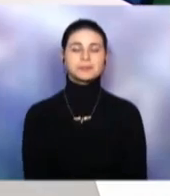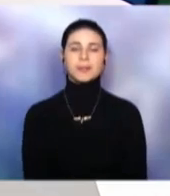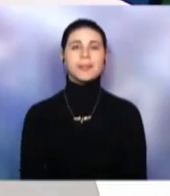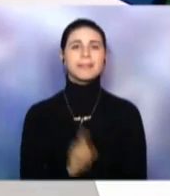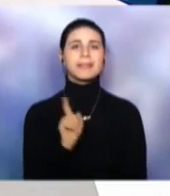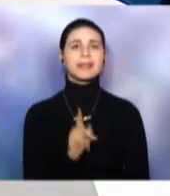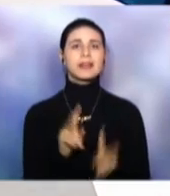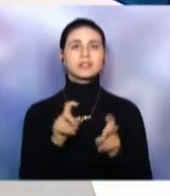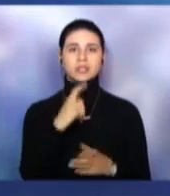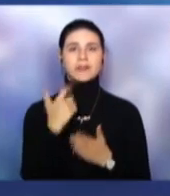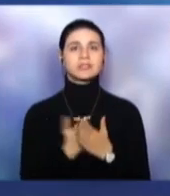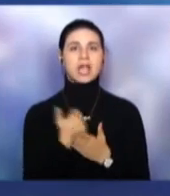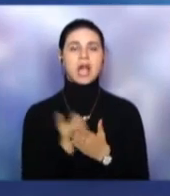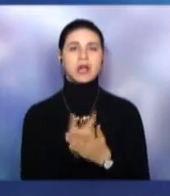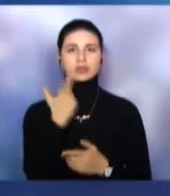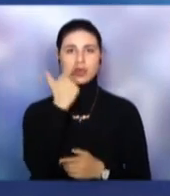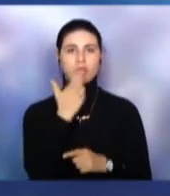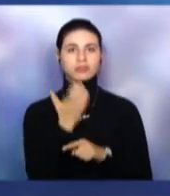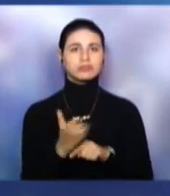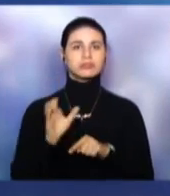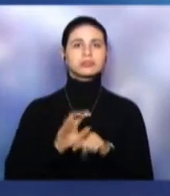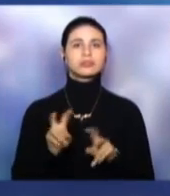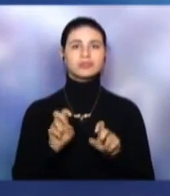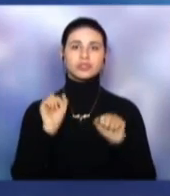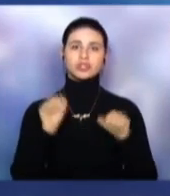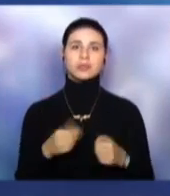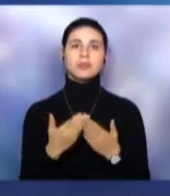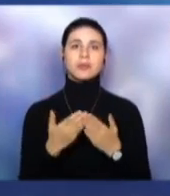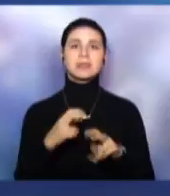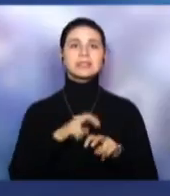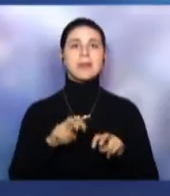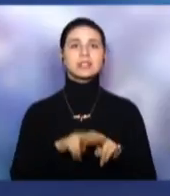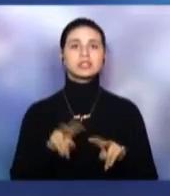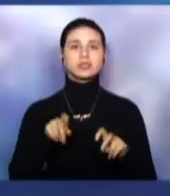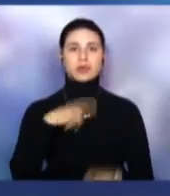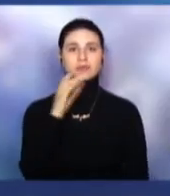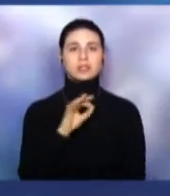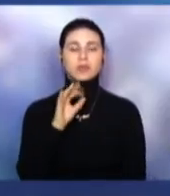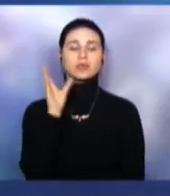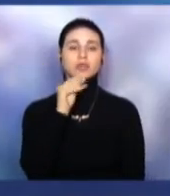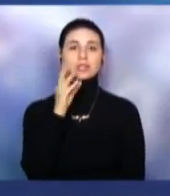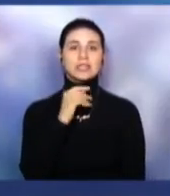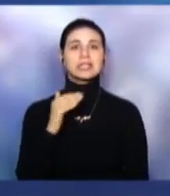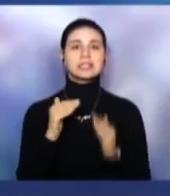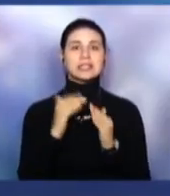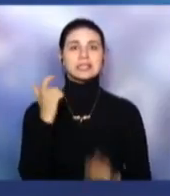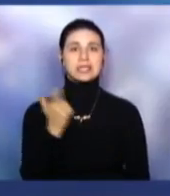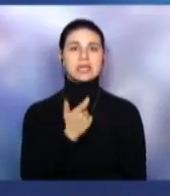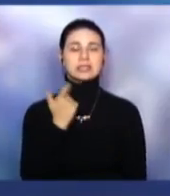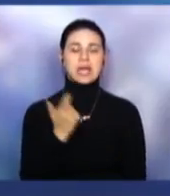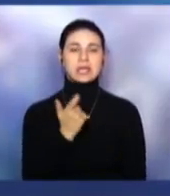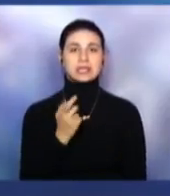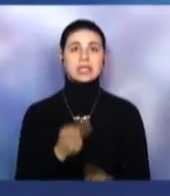ნიშნავს საახალწლო დატვირთვა? Და შეიძლება თუ არა სამედიცინო ჭრილში ვისაუბროთ ამაზე, როდესაც დიასახლის